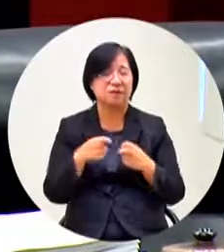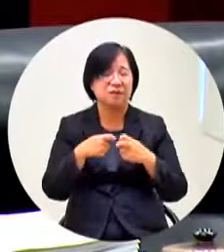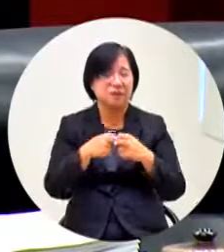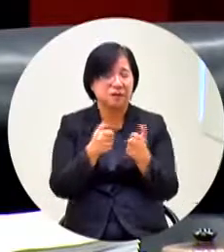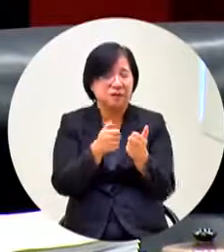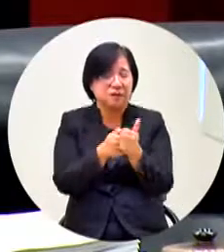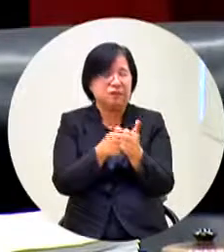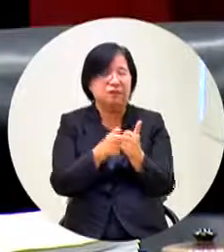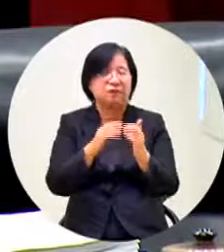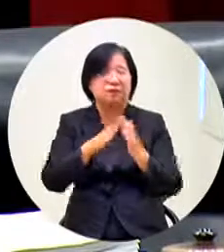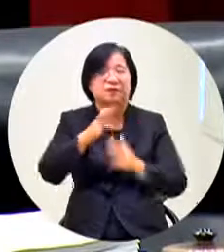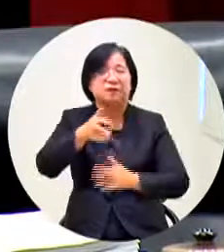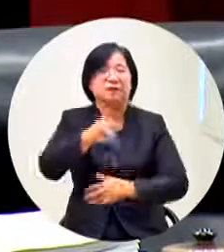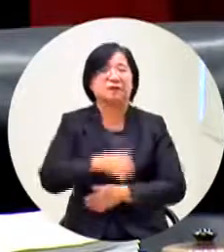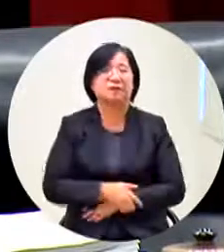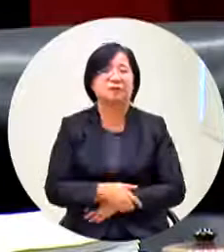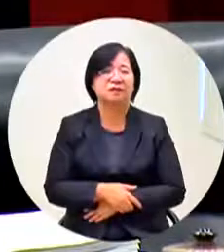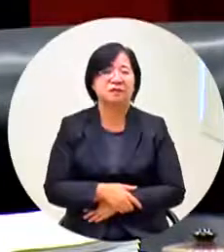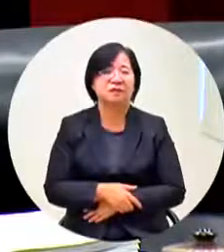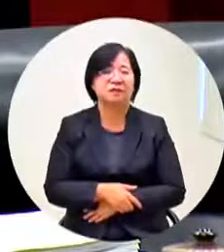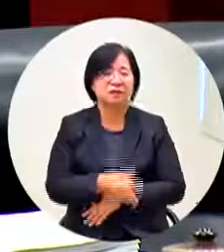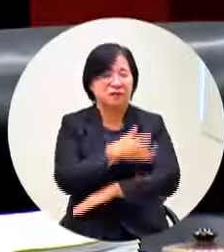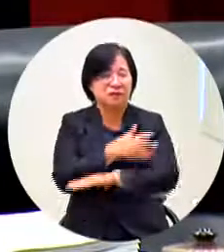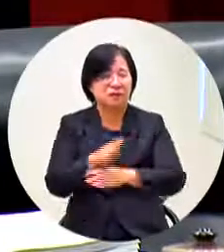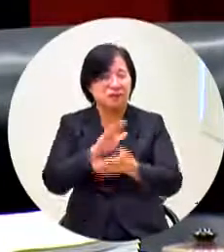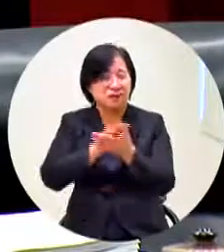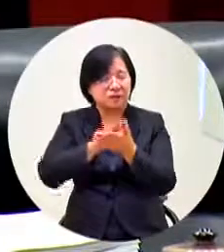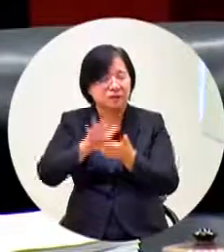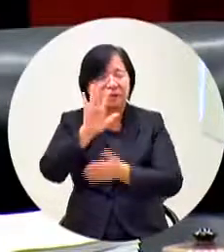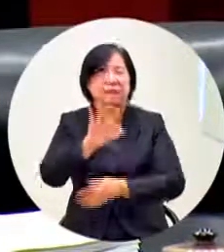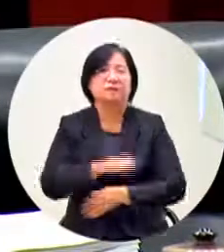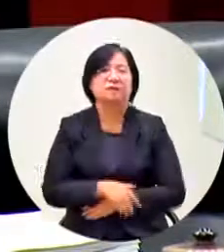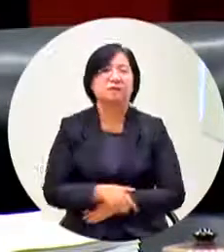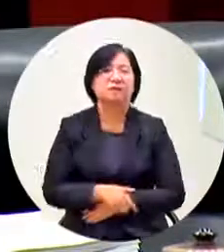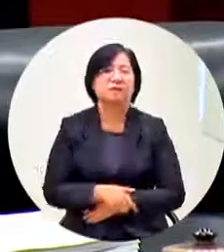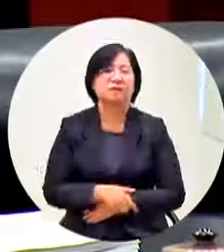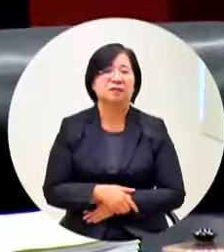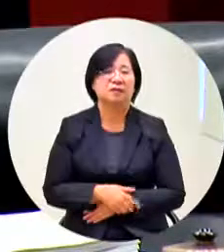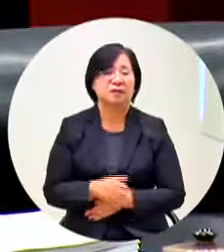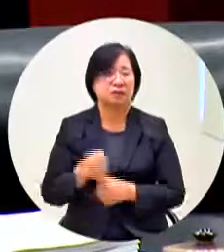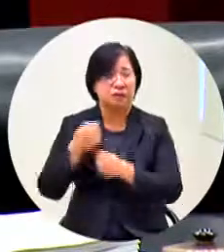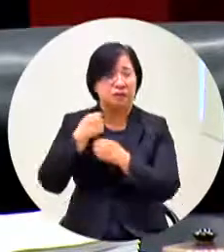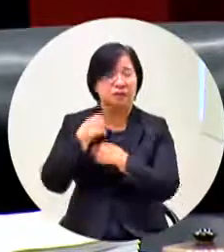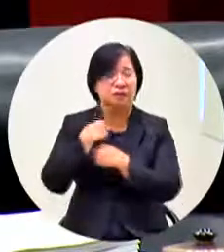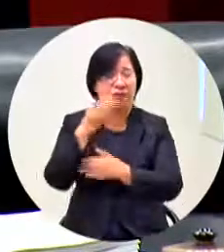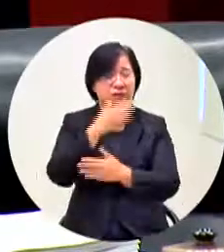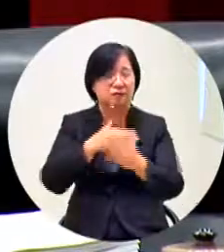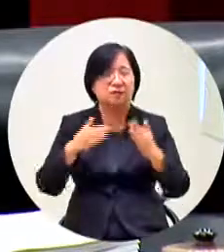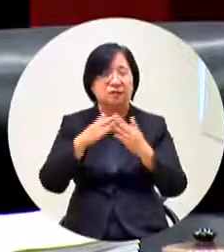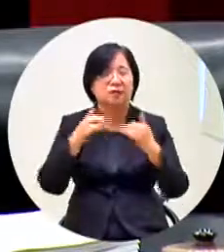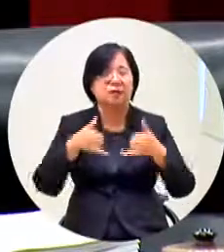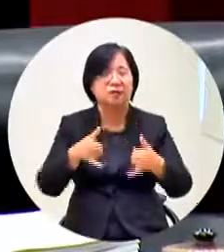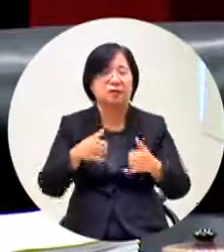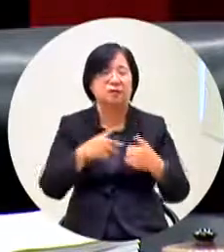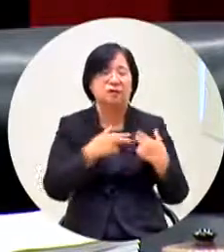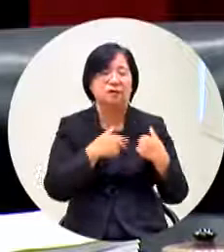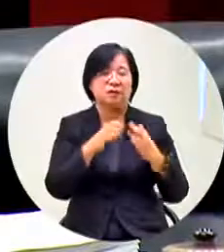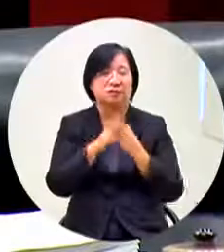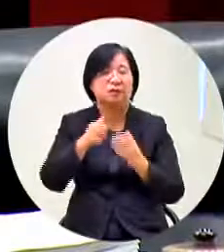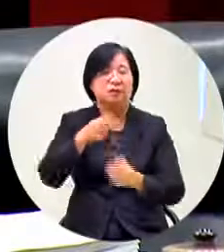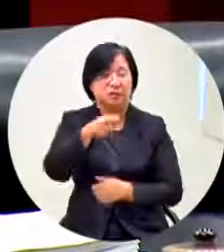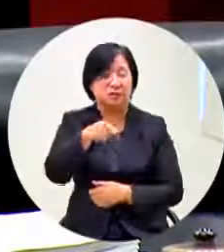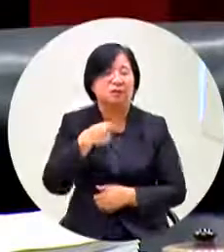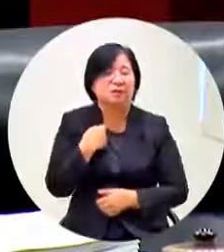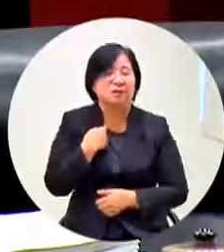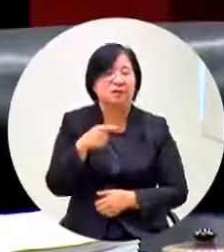他很多的水沟他都清了，所以这次我们的军校路，我看蔡局长你应该做得要开，当时为了军校路的